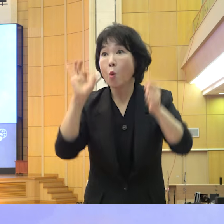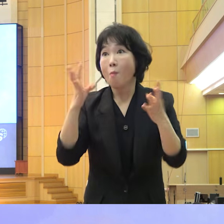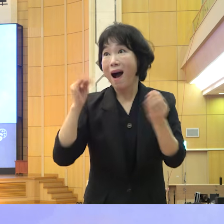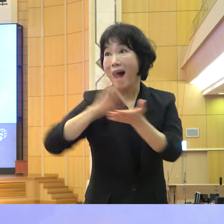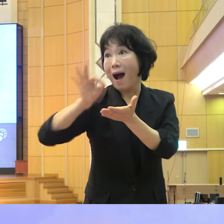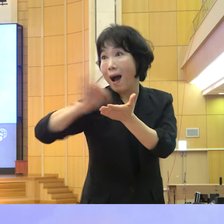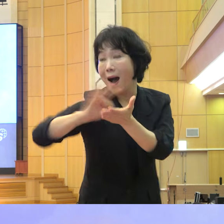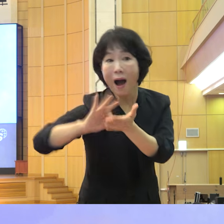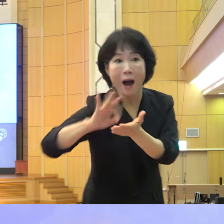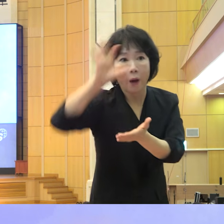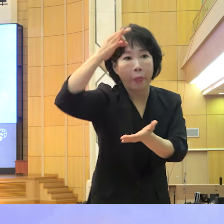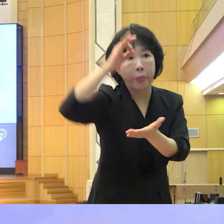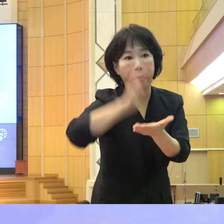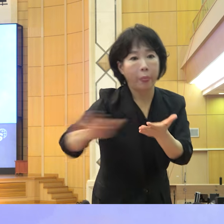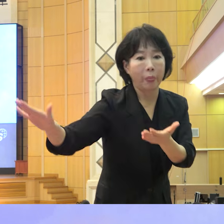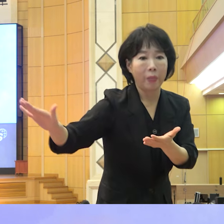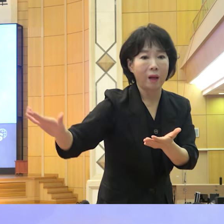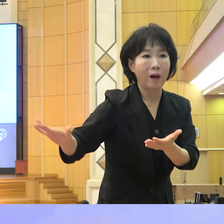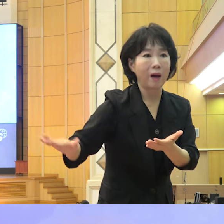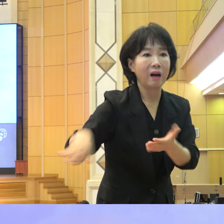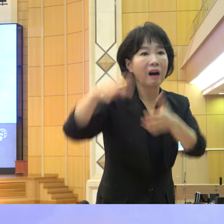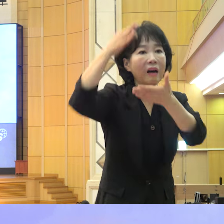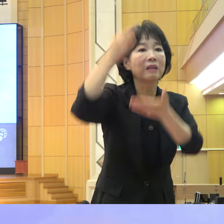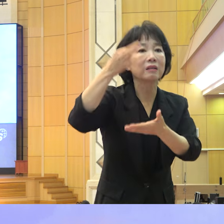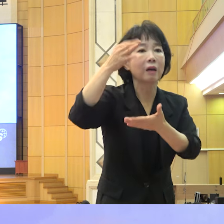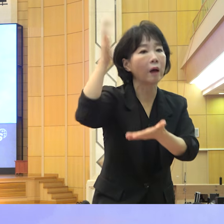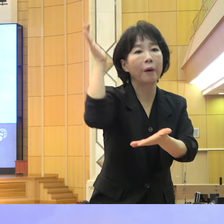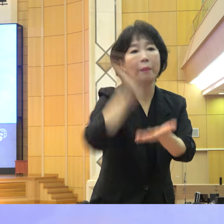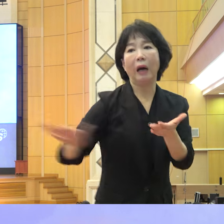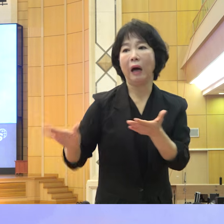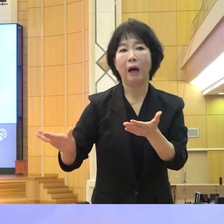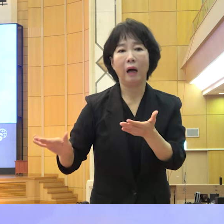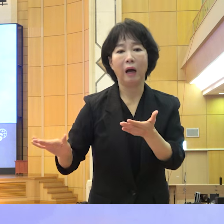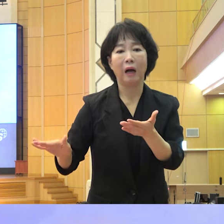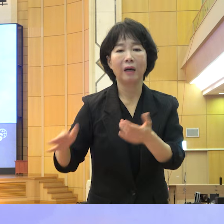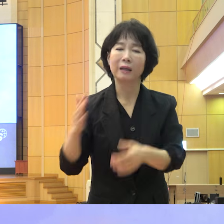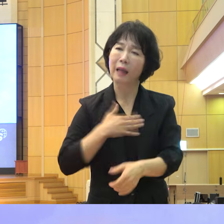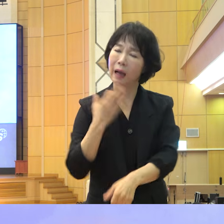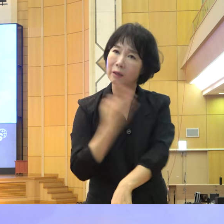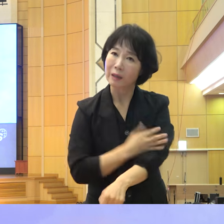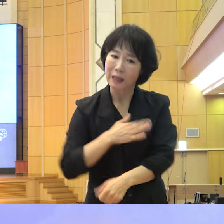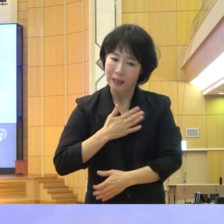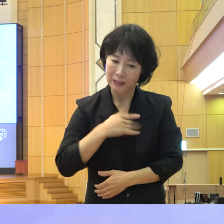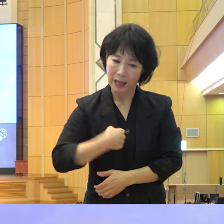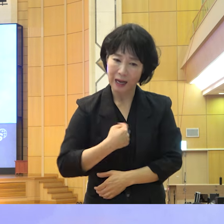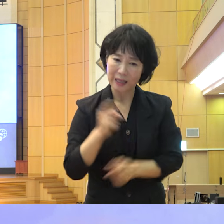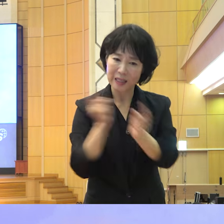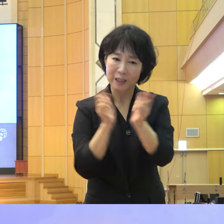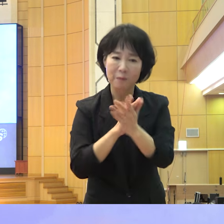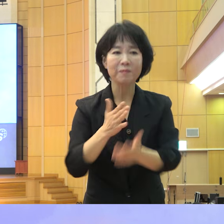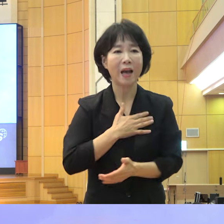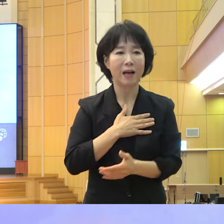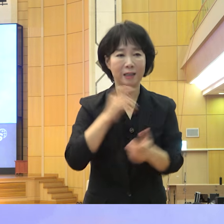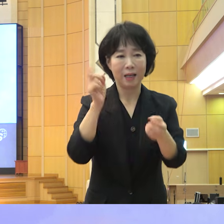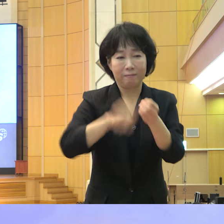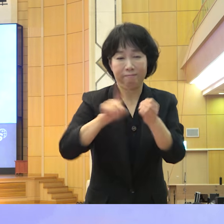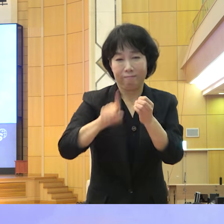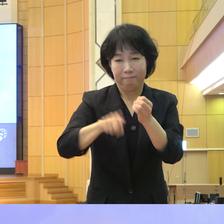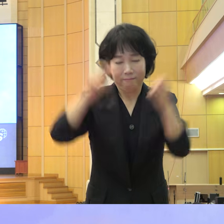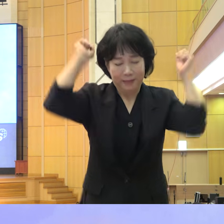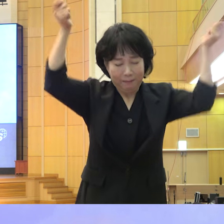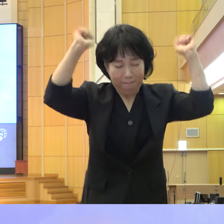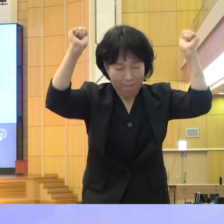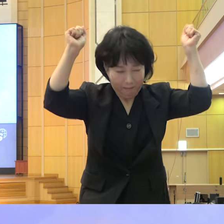보통 들어가는 게 아니라는 거예요. 다 재산 날보고. 그래서 그냥 맨날 굿하면 돈이 들어가니까 차라리 내가 신